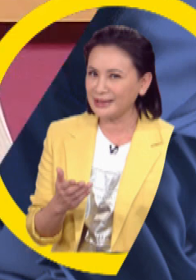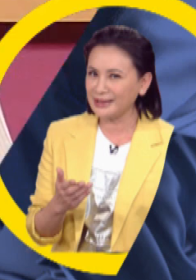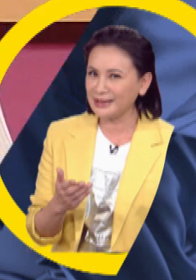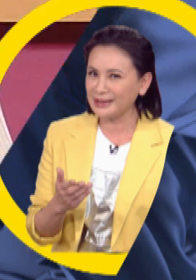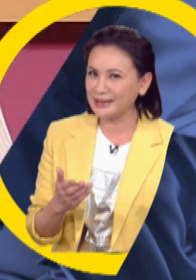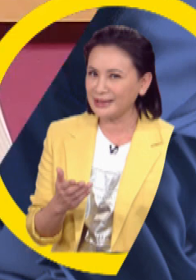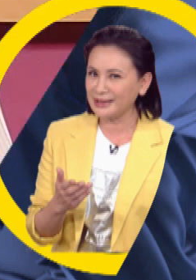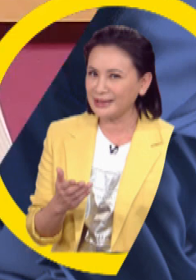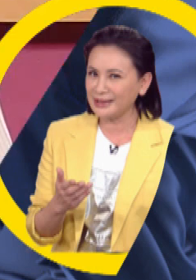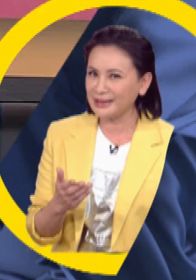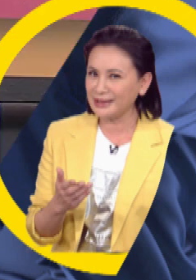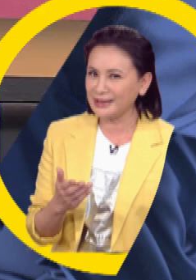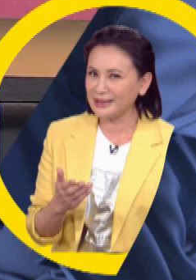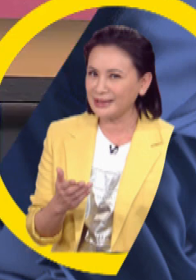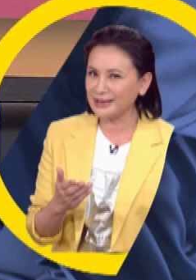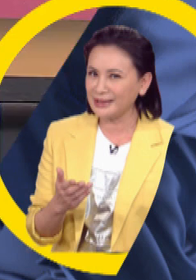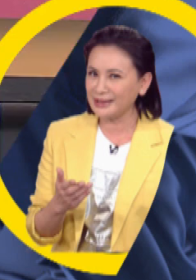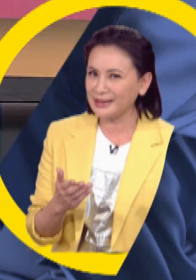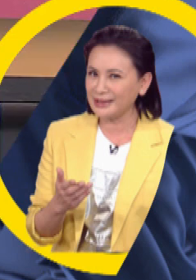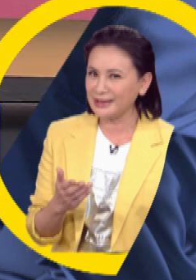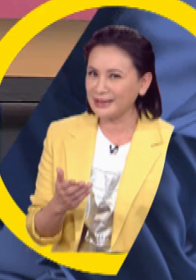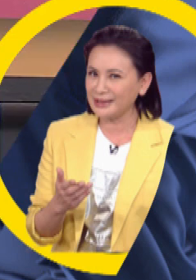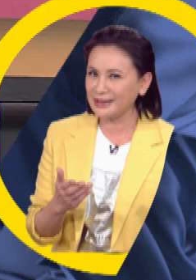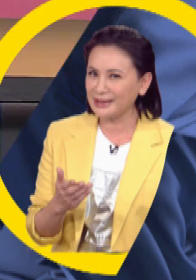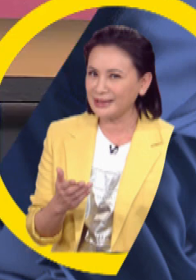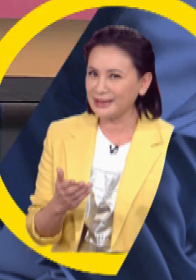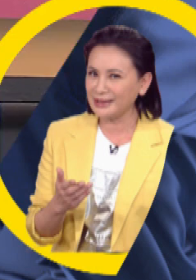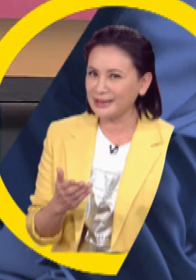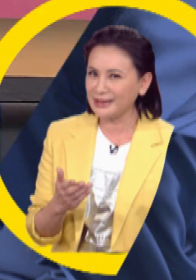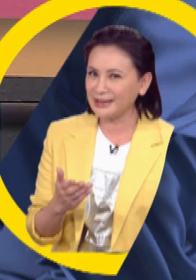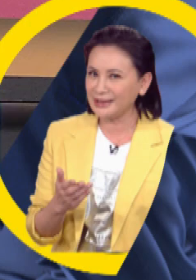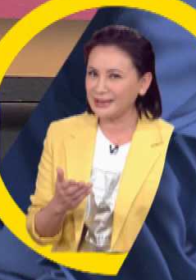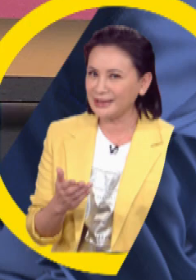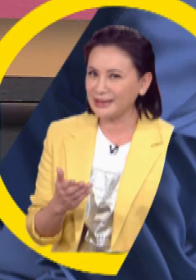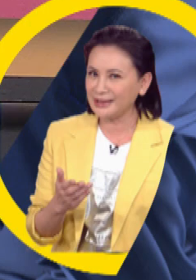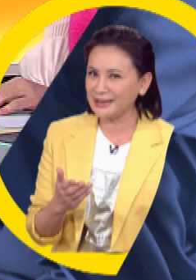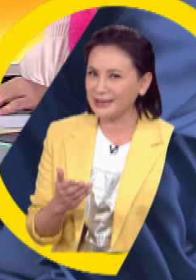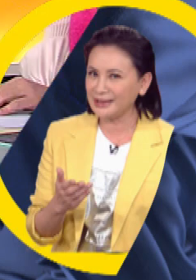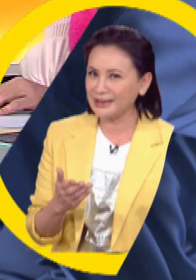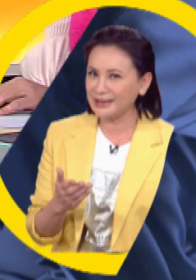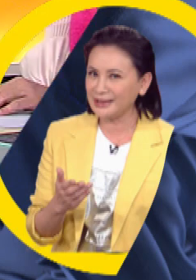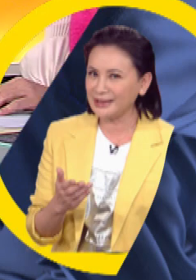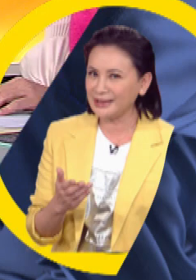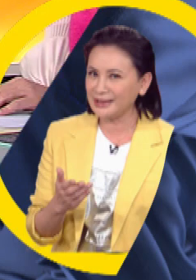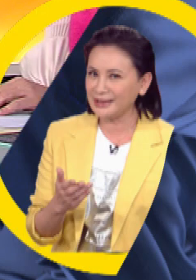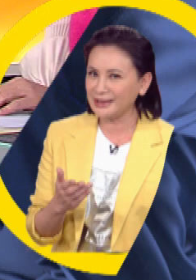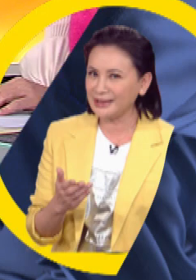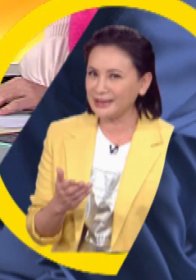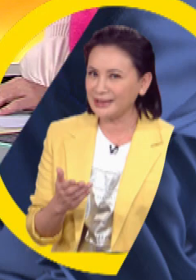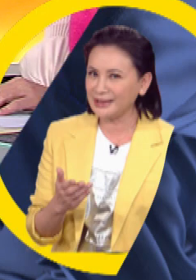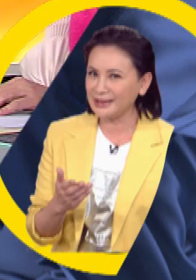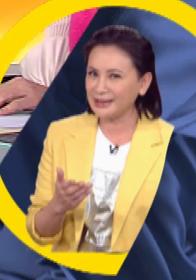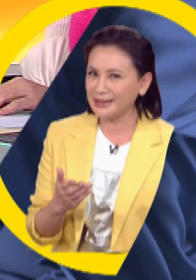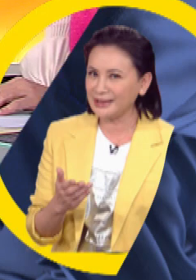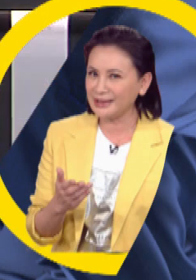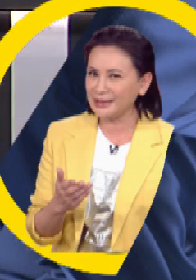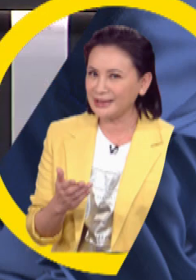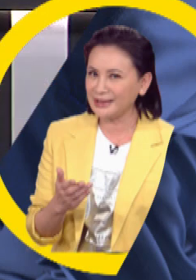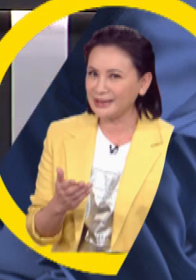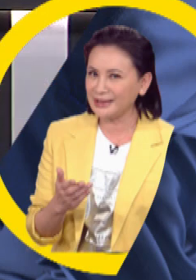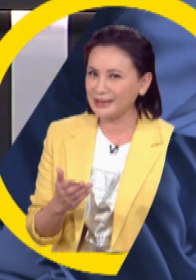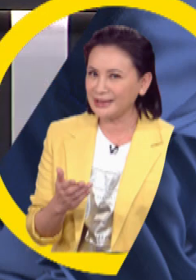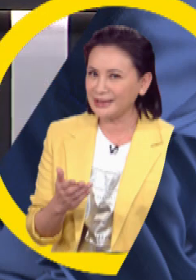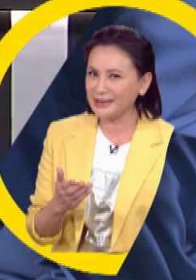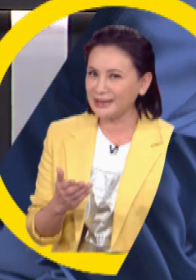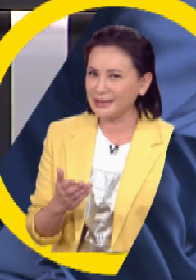过到这阵为止，你看看，我到今天为止我没有抱怨过。2004年的那一个，我从国外